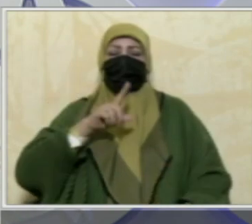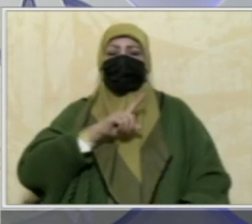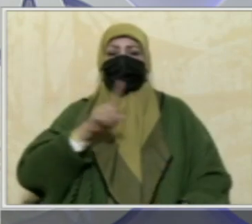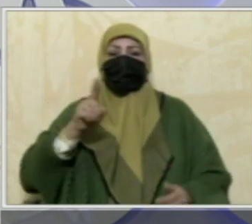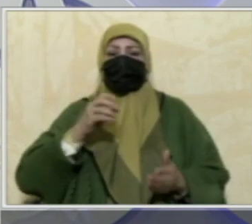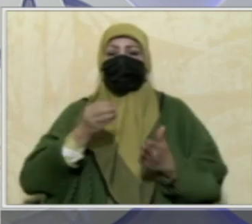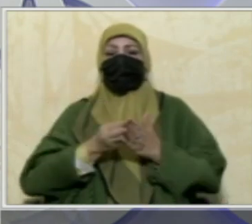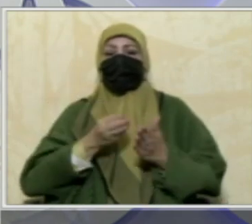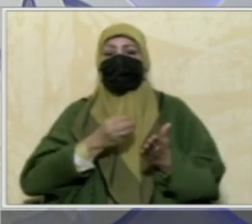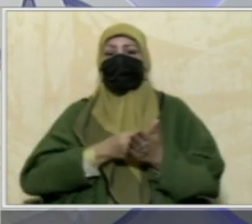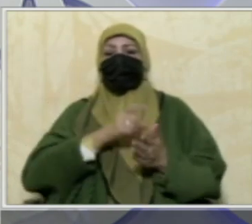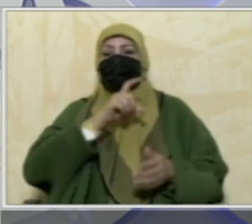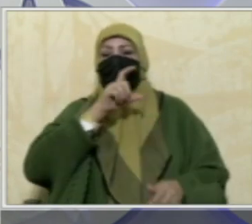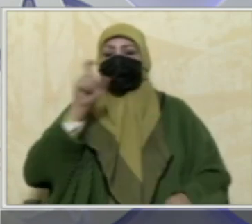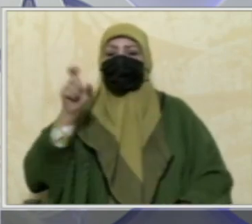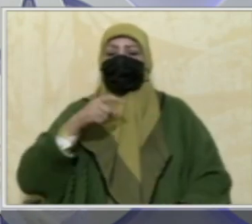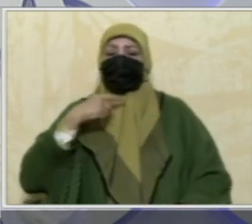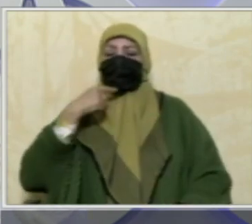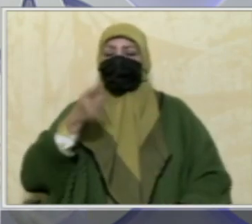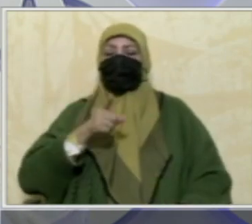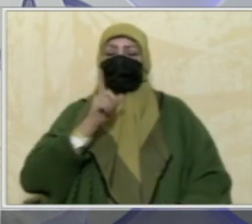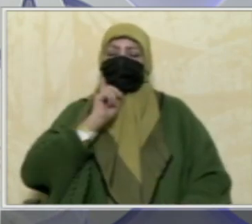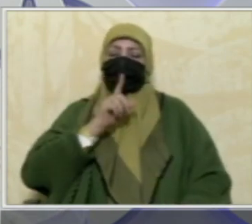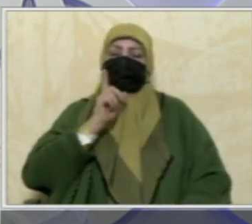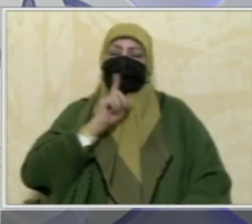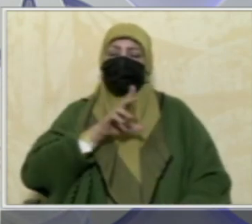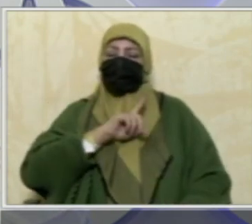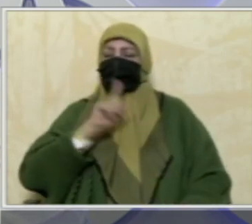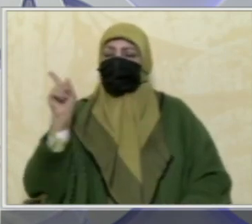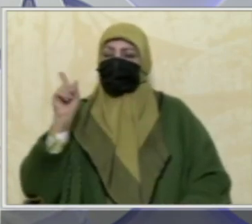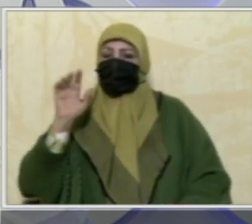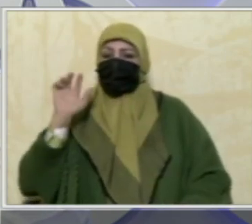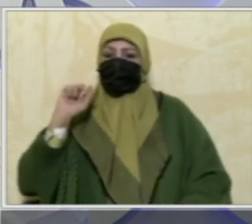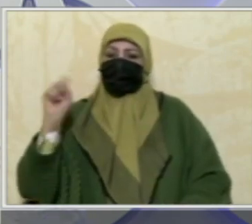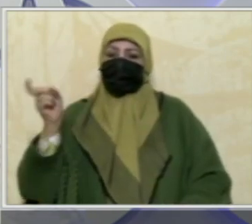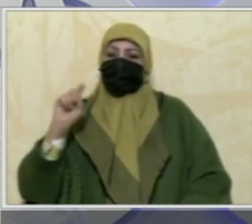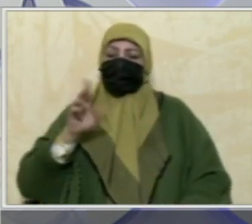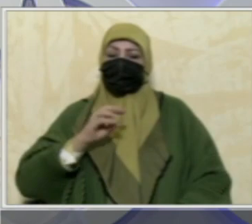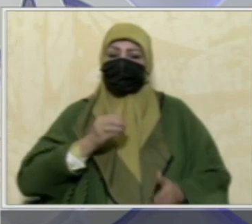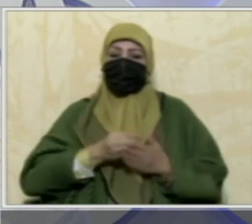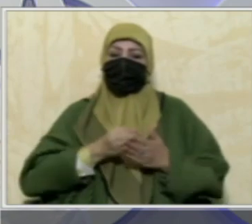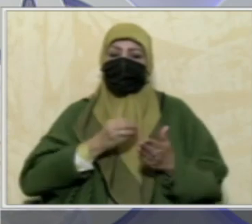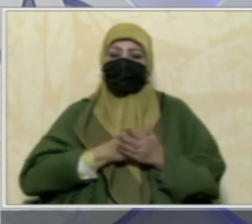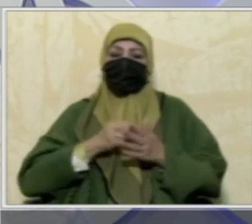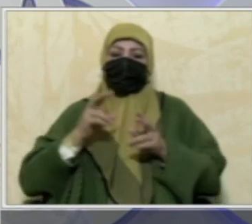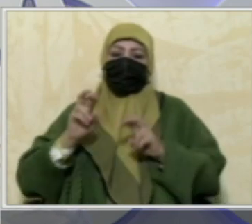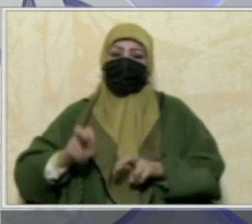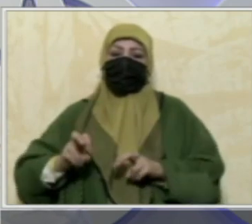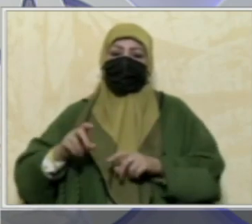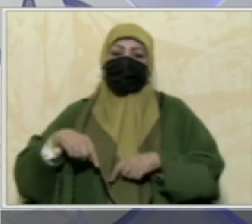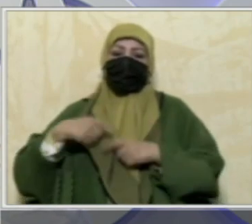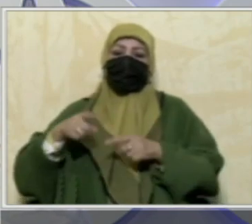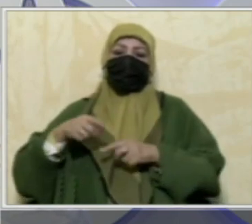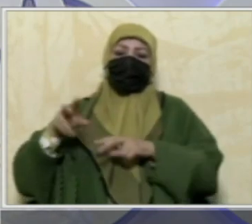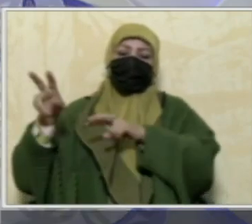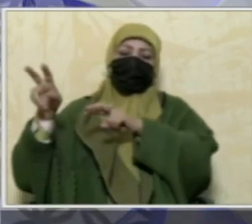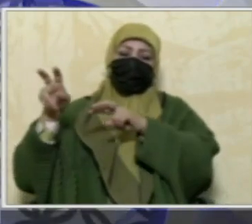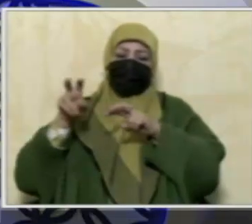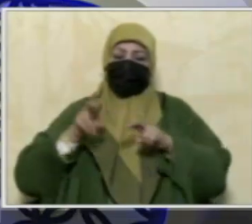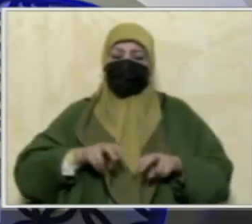عندنا اطعام الكافر منه نخرج الان الى فا صل ثم نرجع ان شاء الله